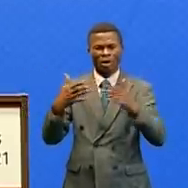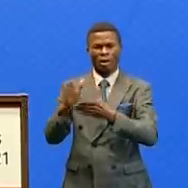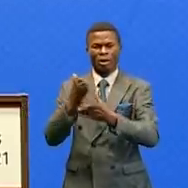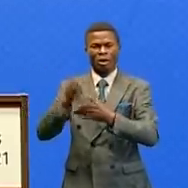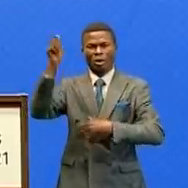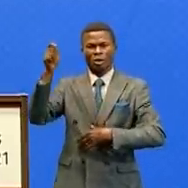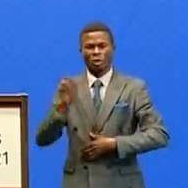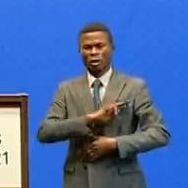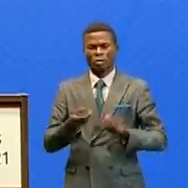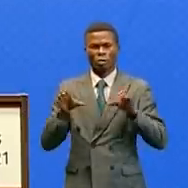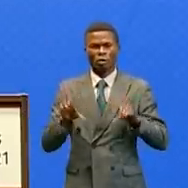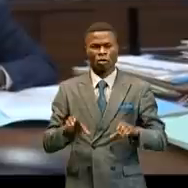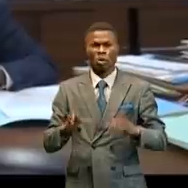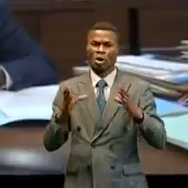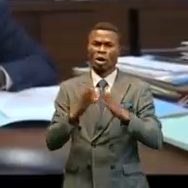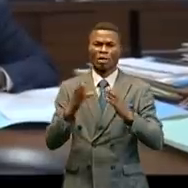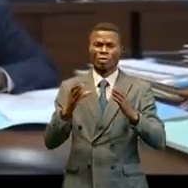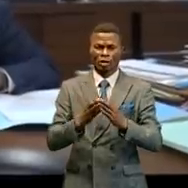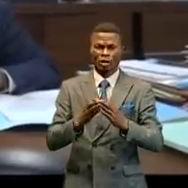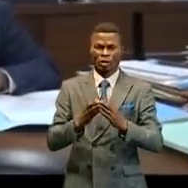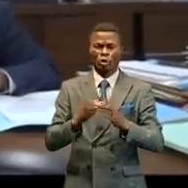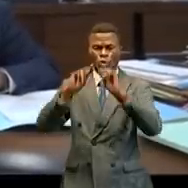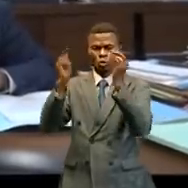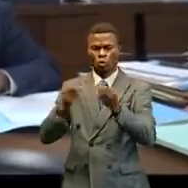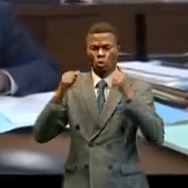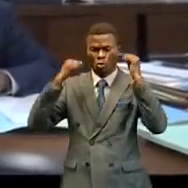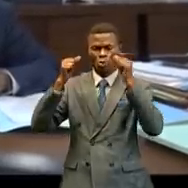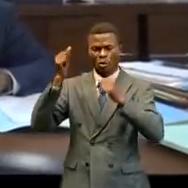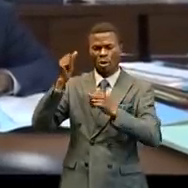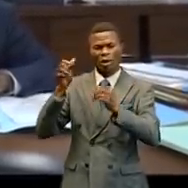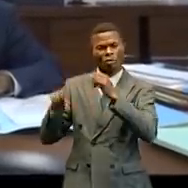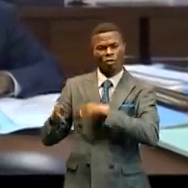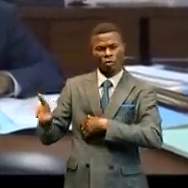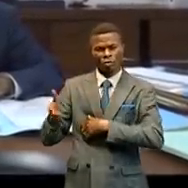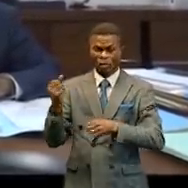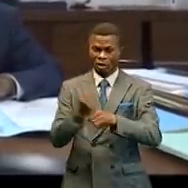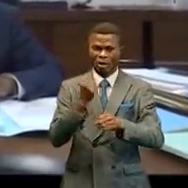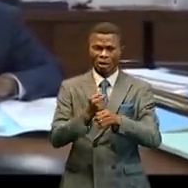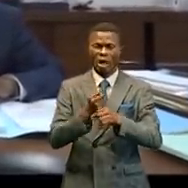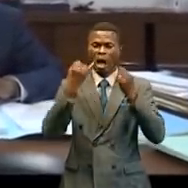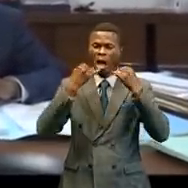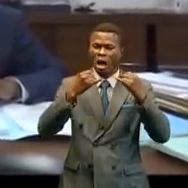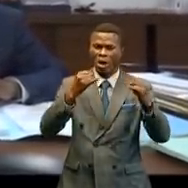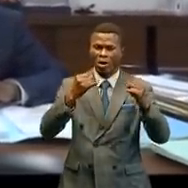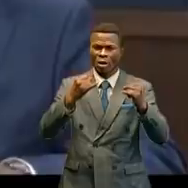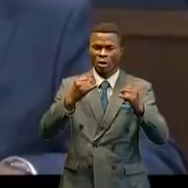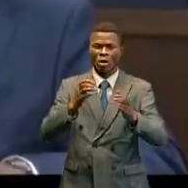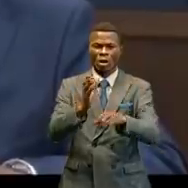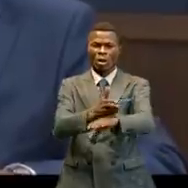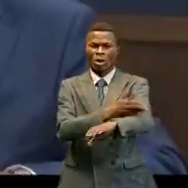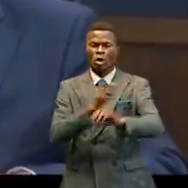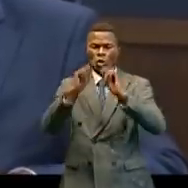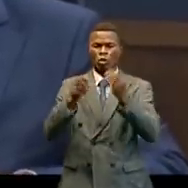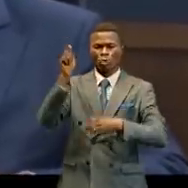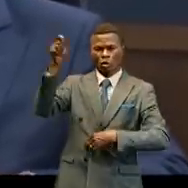forces armées de la République démocratique du Congo et les groupes armés. Les services signalent l'émergence d'un groupe